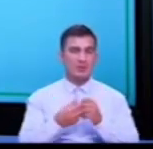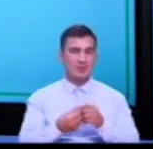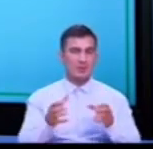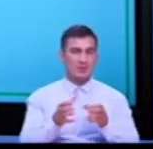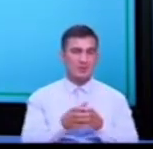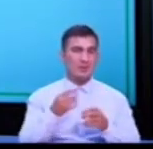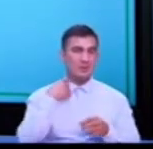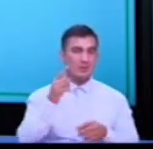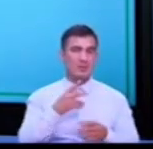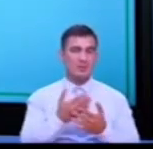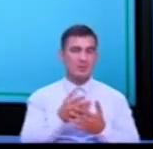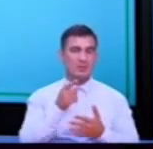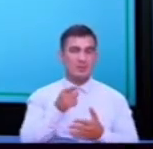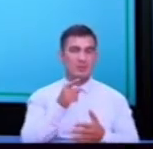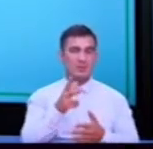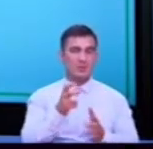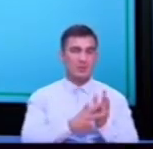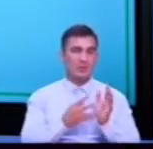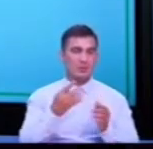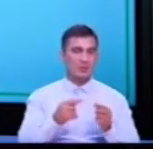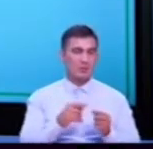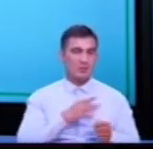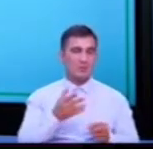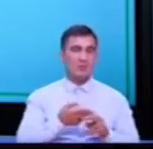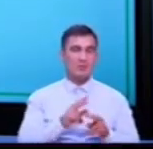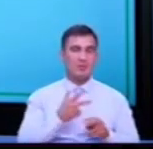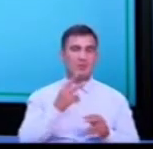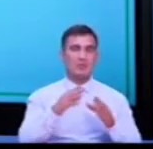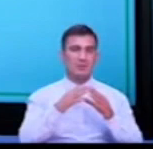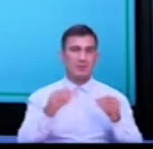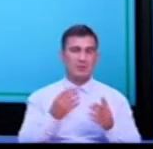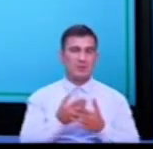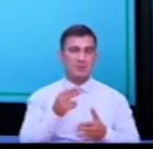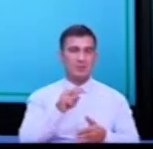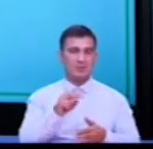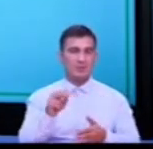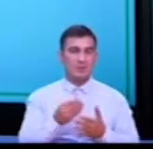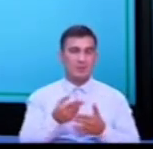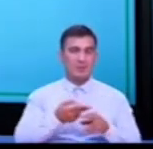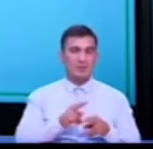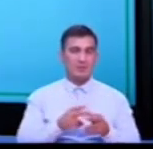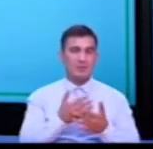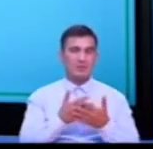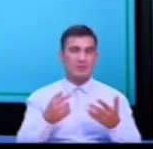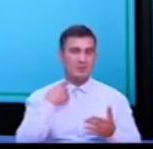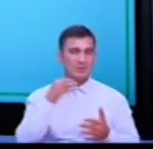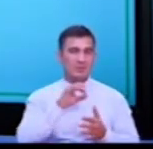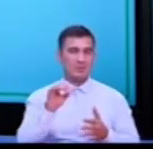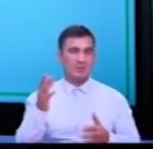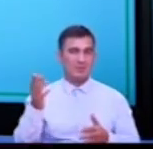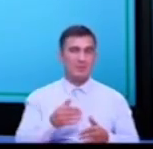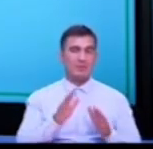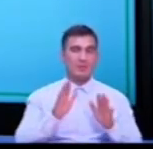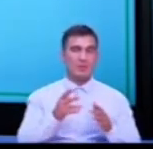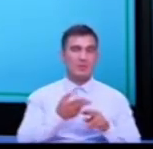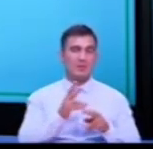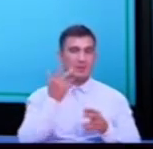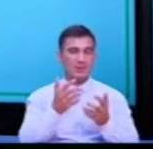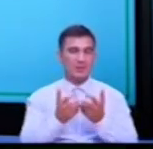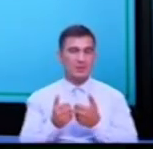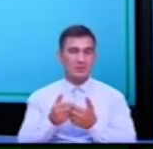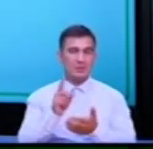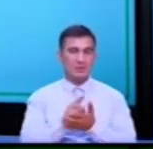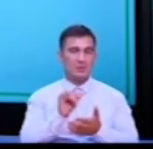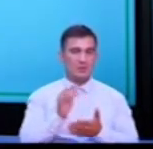yig'indisi 1384 ga teng ekan. Demak, bu uchburchakning perimetri 1384 metr, lekin masala shartiga